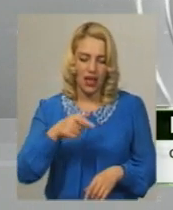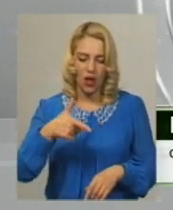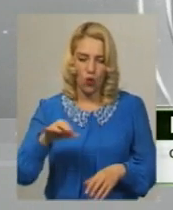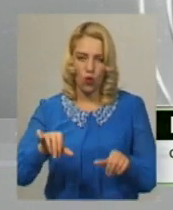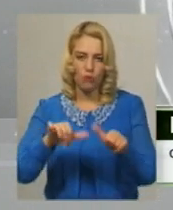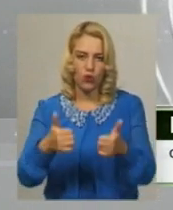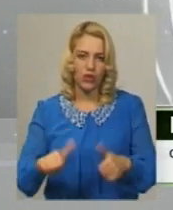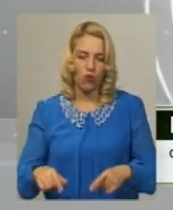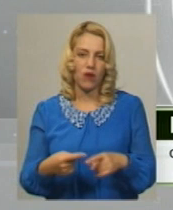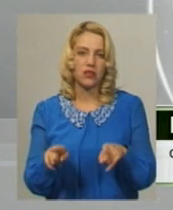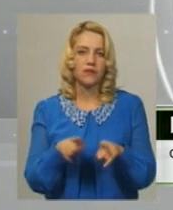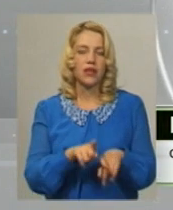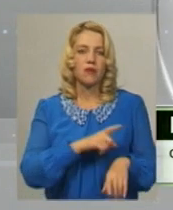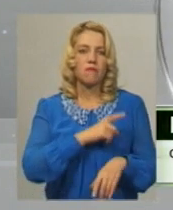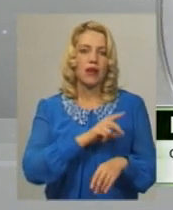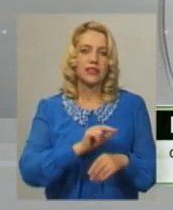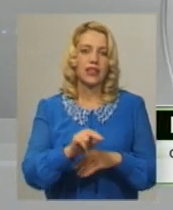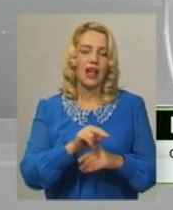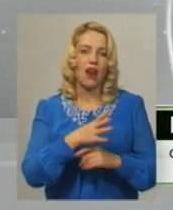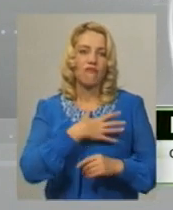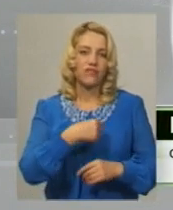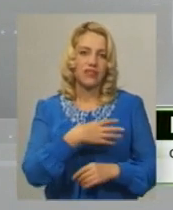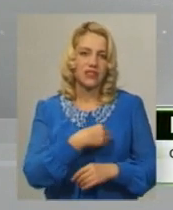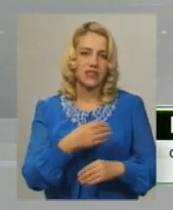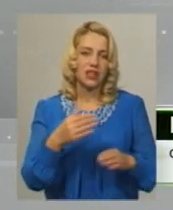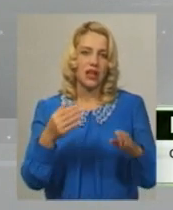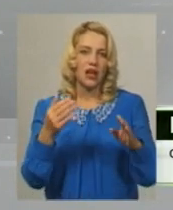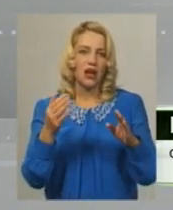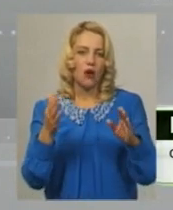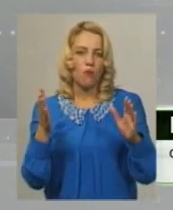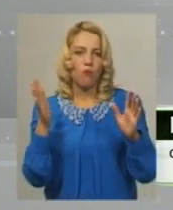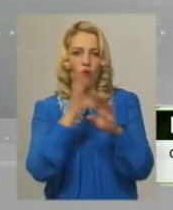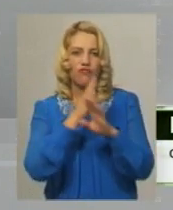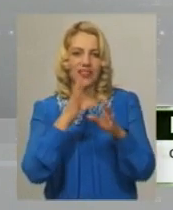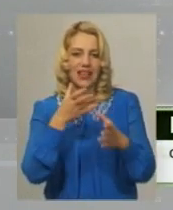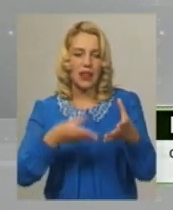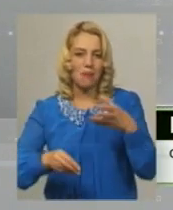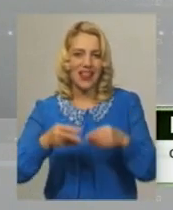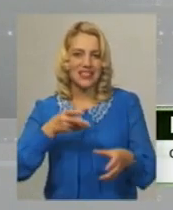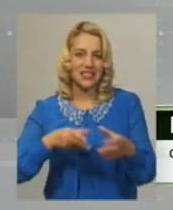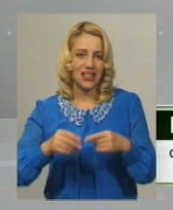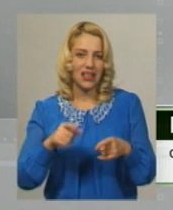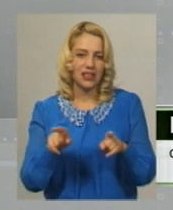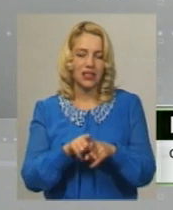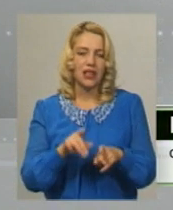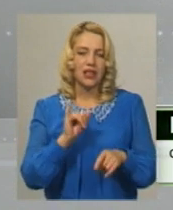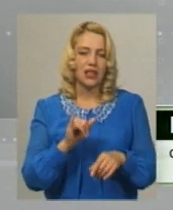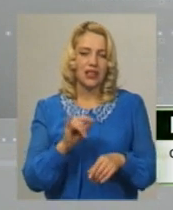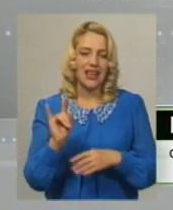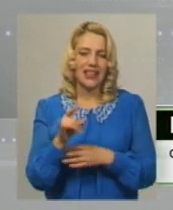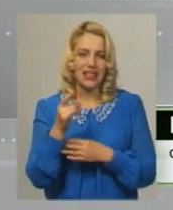також майстер-клас по ліпці повітряного пластиліну і по шиття м'якої іграшки та майстер-клас